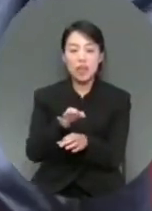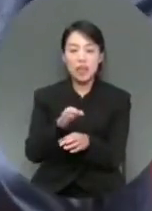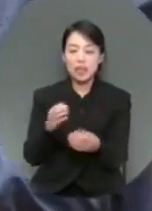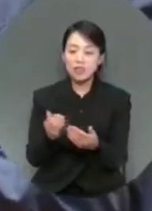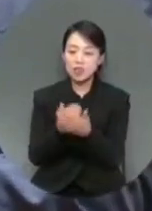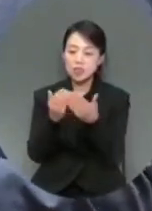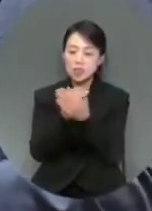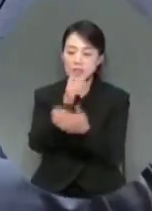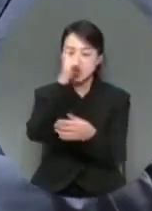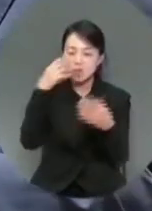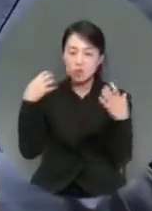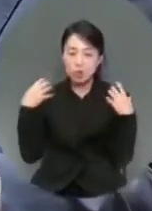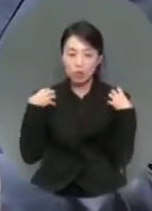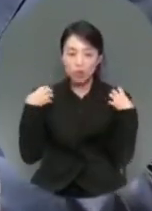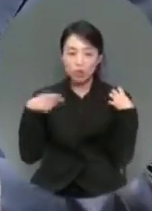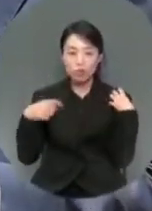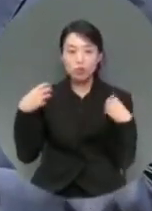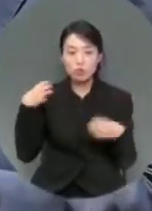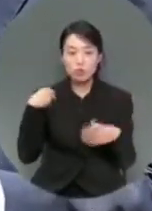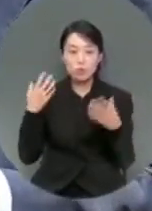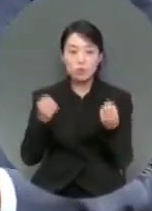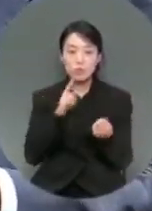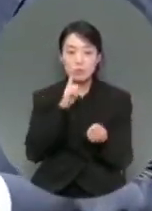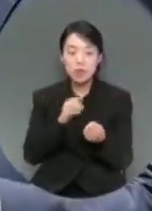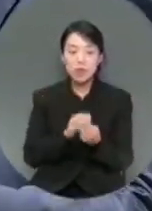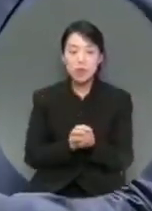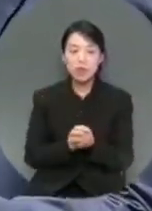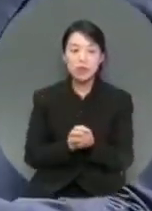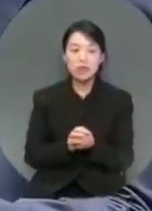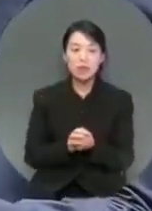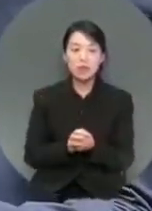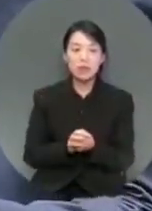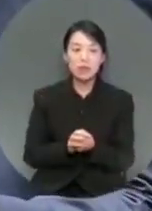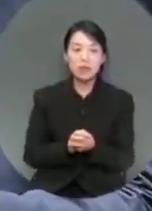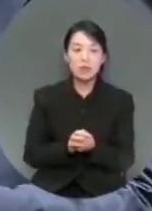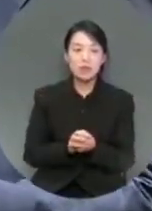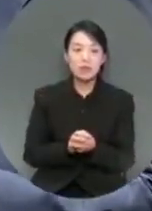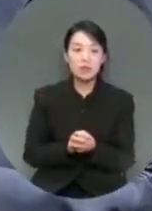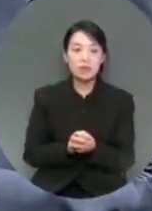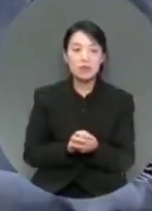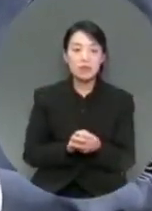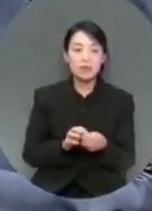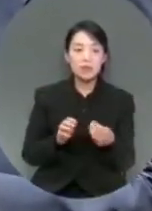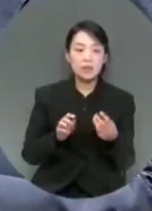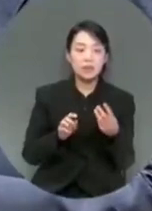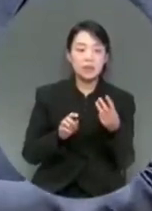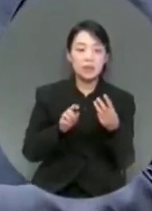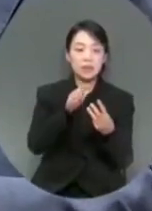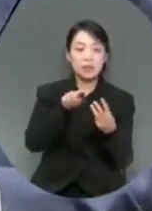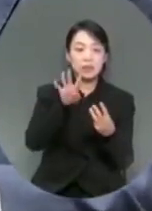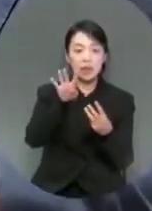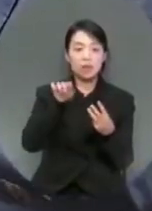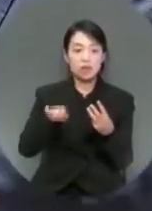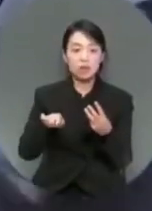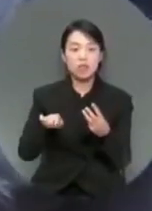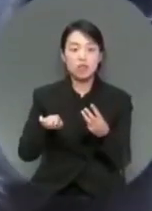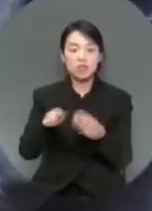이렇게 얘기를 하시더라고요. 사실입니까? 예, 1-4분기에서 3-4분기까지 실적이 그렇습니다.